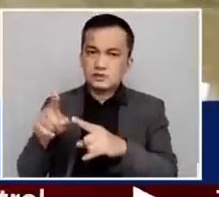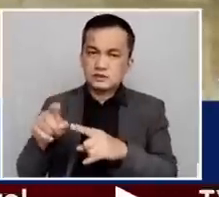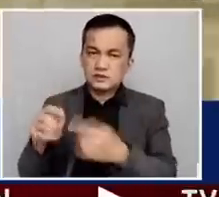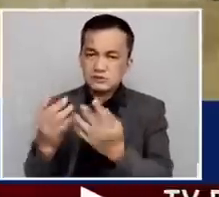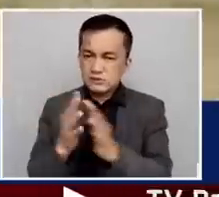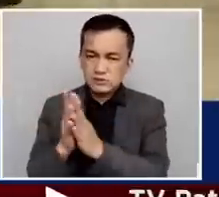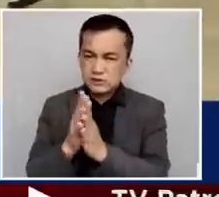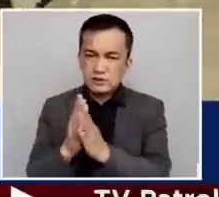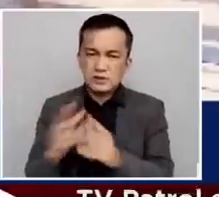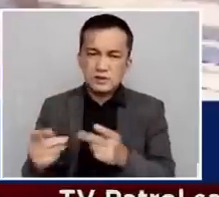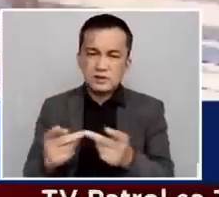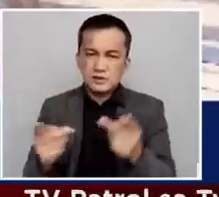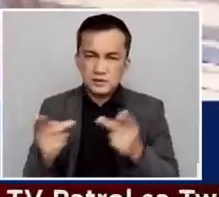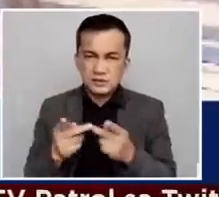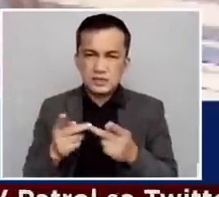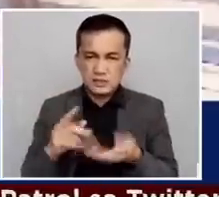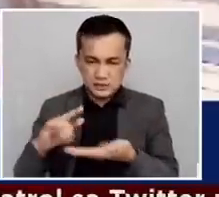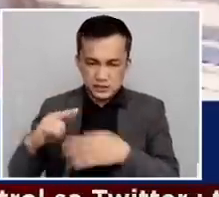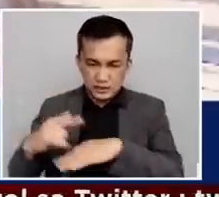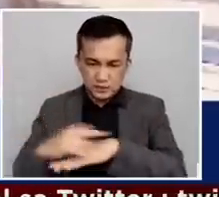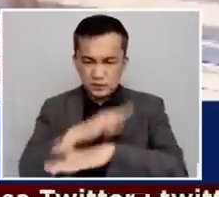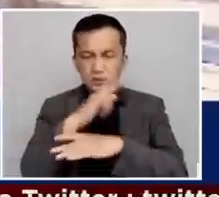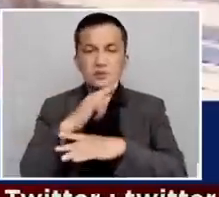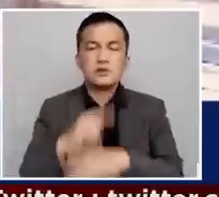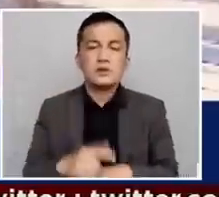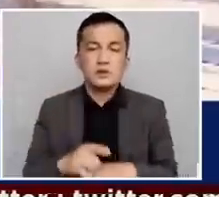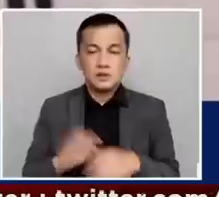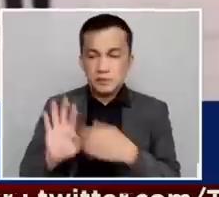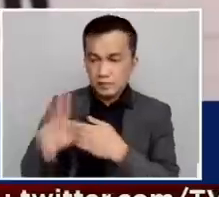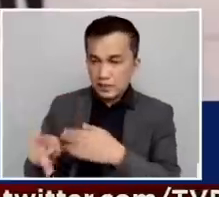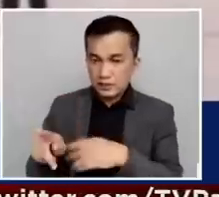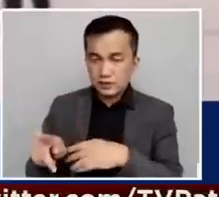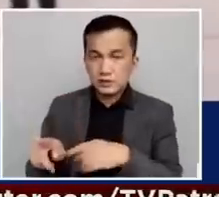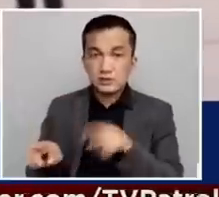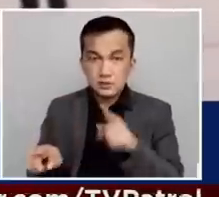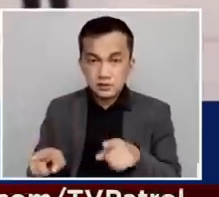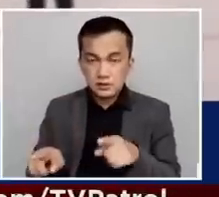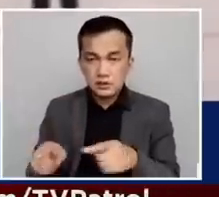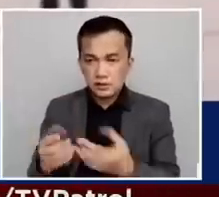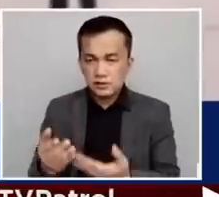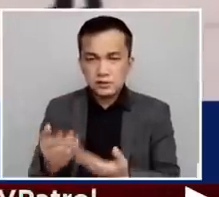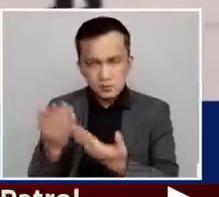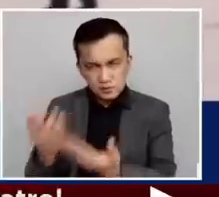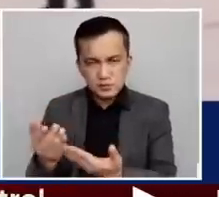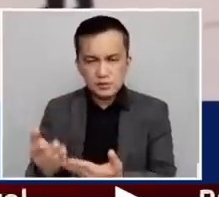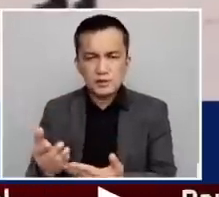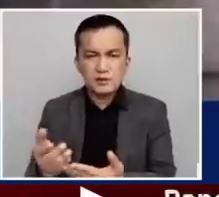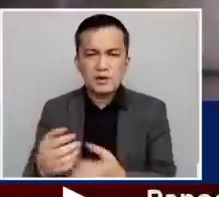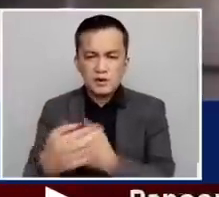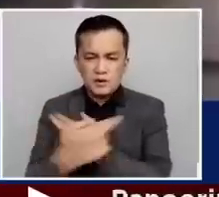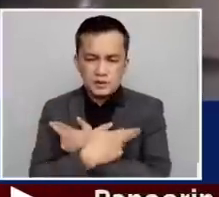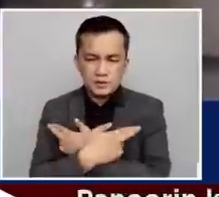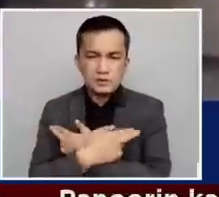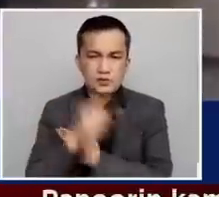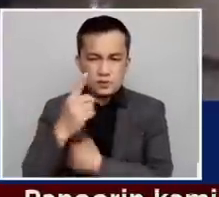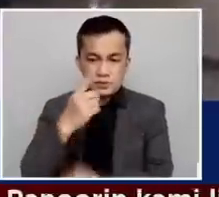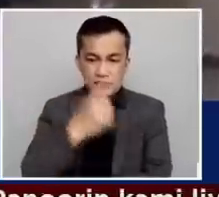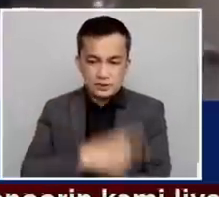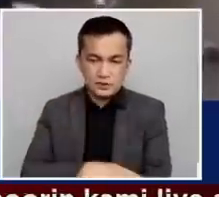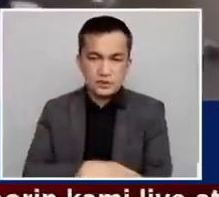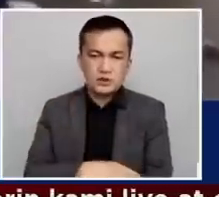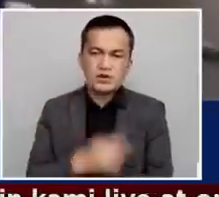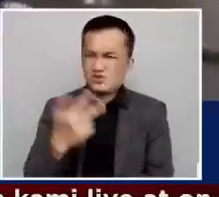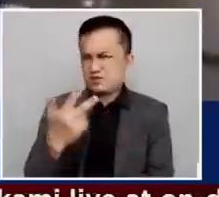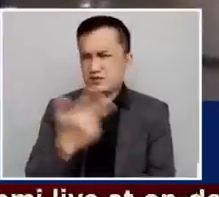lugar gaya ng airport. Pagbalik naman mula bakasyon, inirerekomenda ang pagpapahinga ng isang araw o